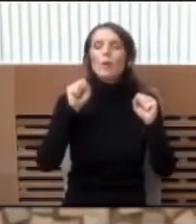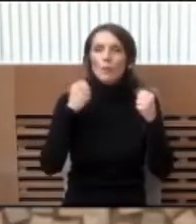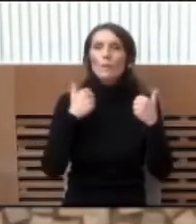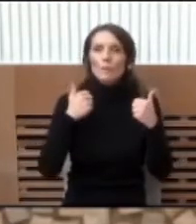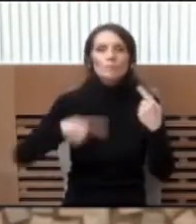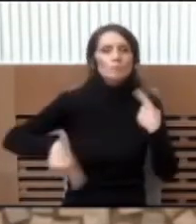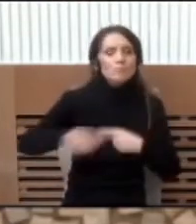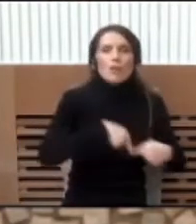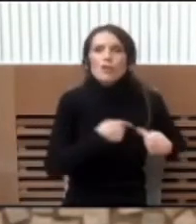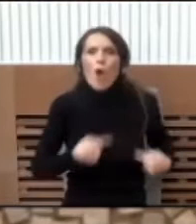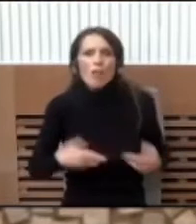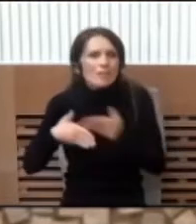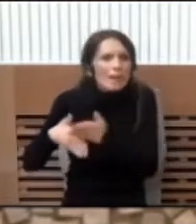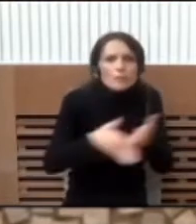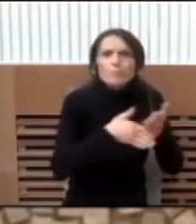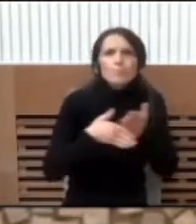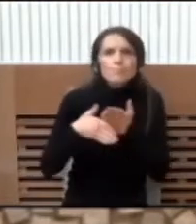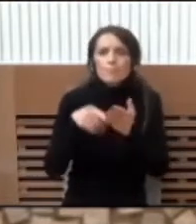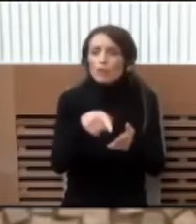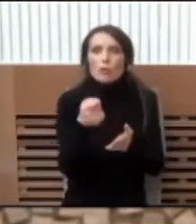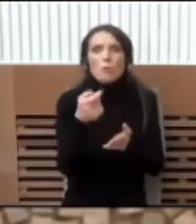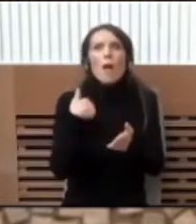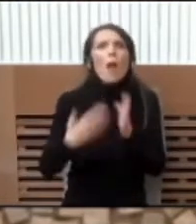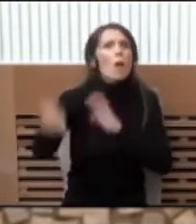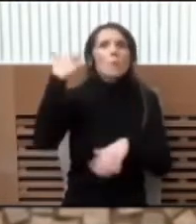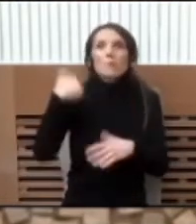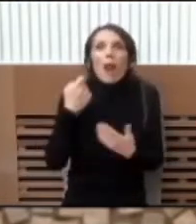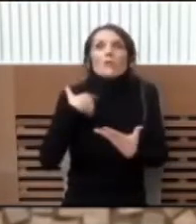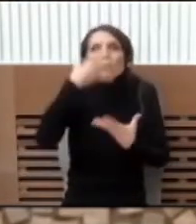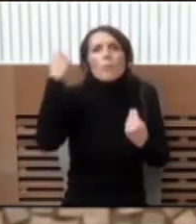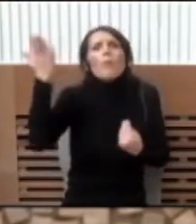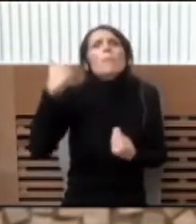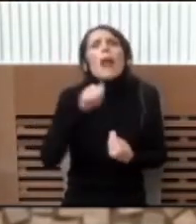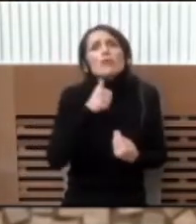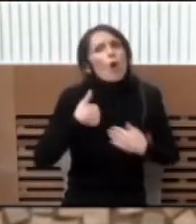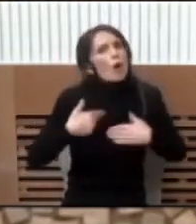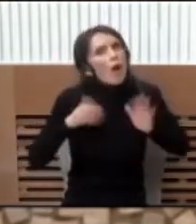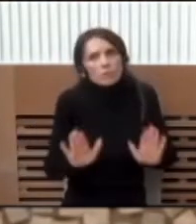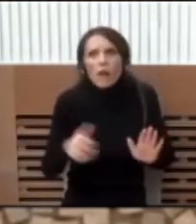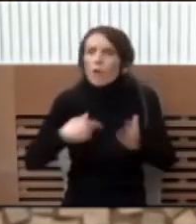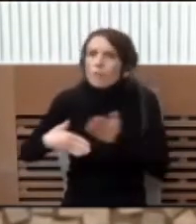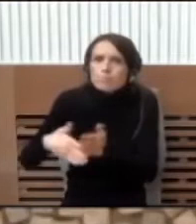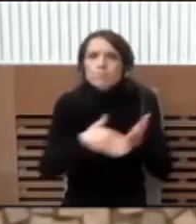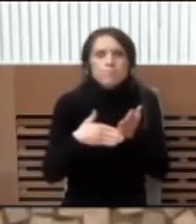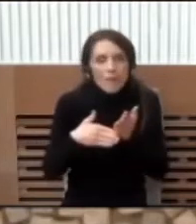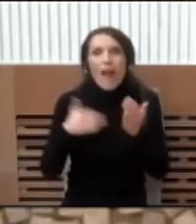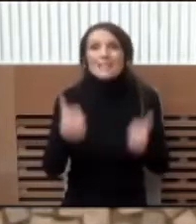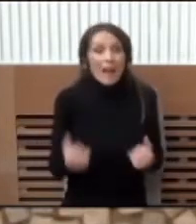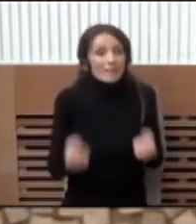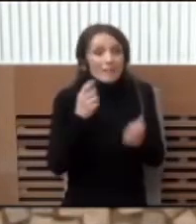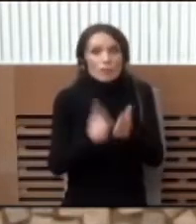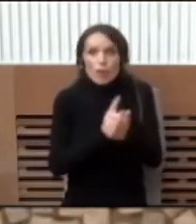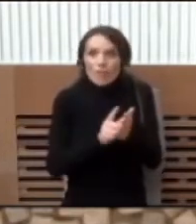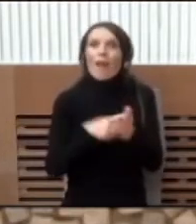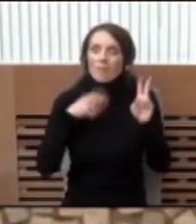Ovu pomalo zaboravljenu vrlinu na koju smo bili ponosni vekovima, naše društvo je u punoj mjeri iskazalo tokom svih ovih teških